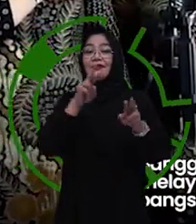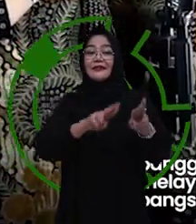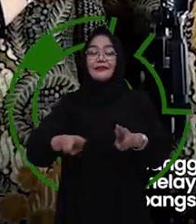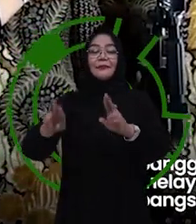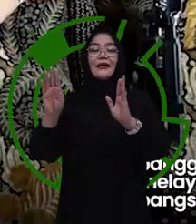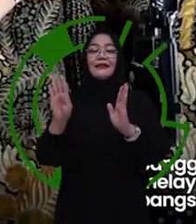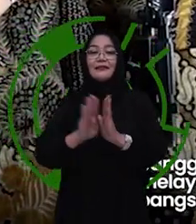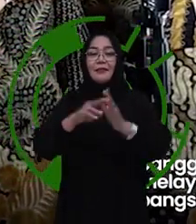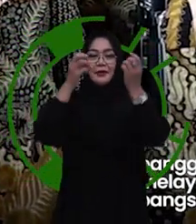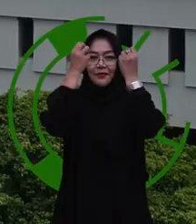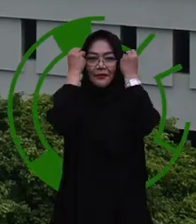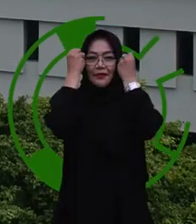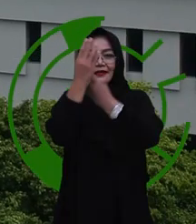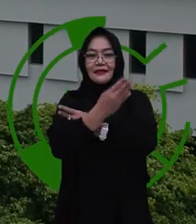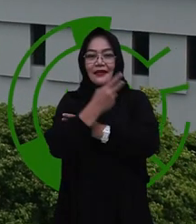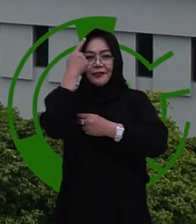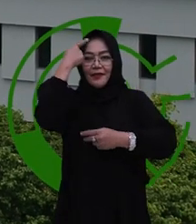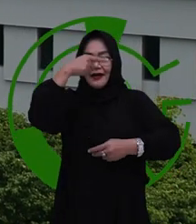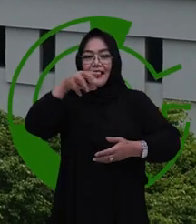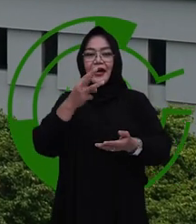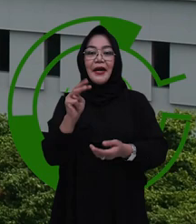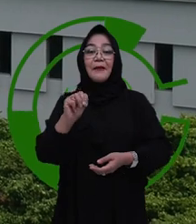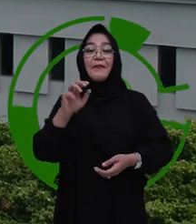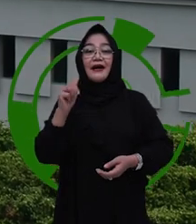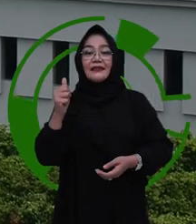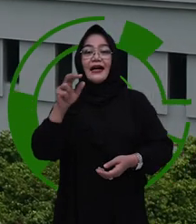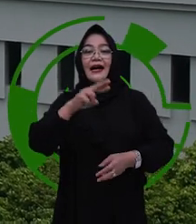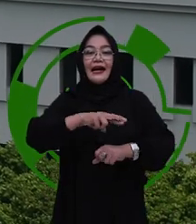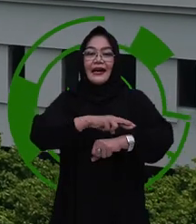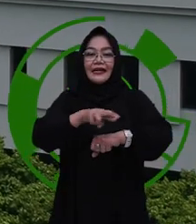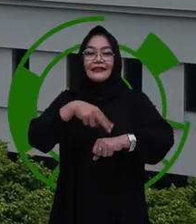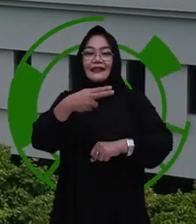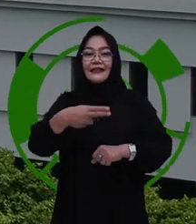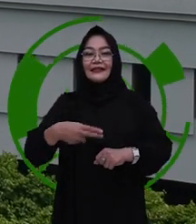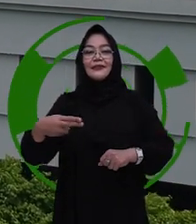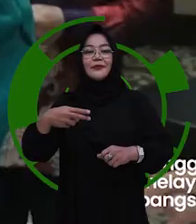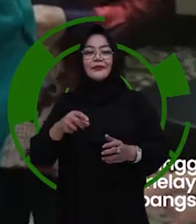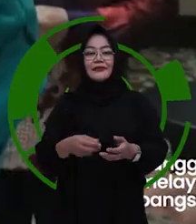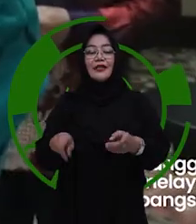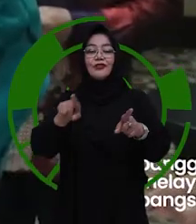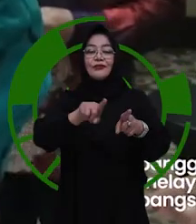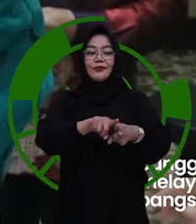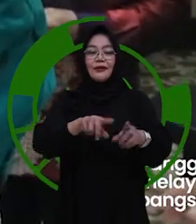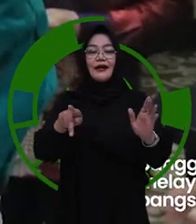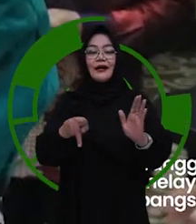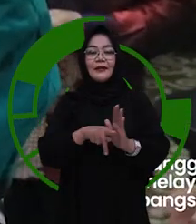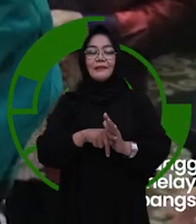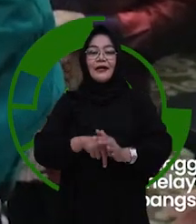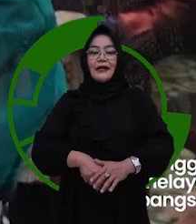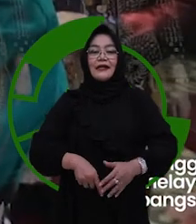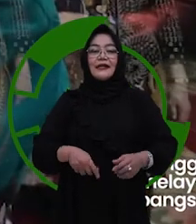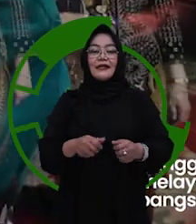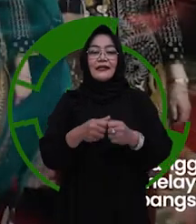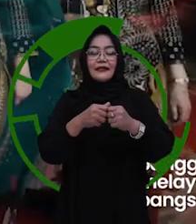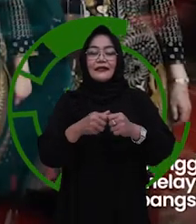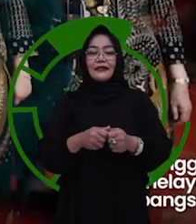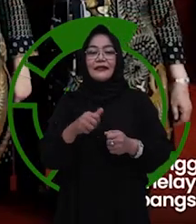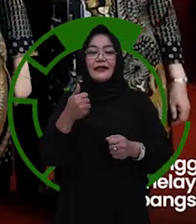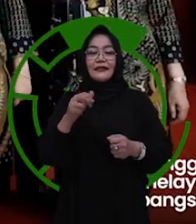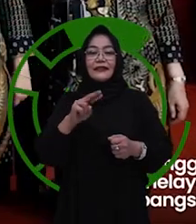siap berbakti untuk Mahkamah Agung RI, wujudkan peradilan anti